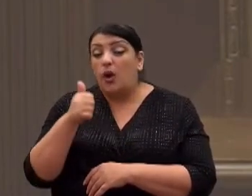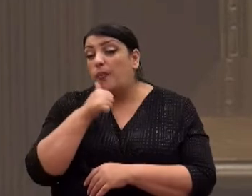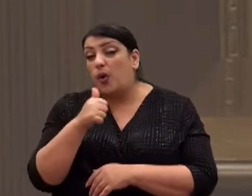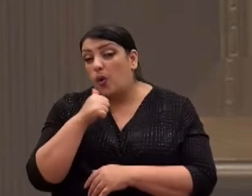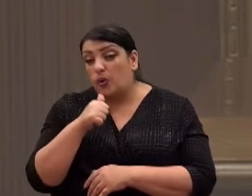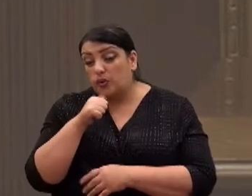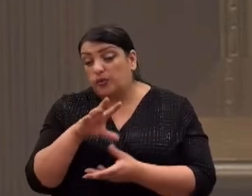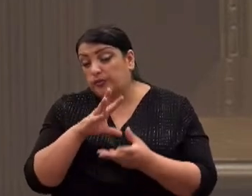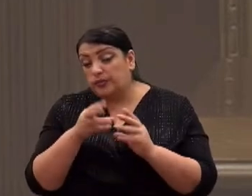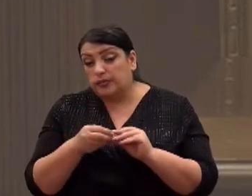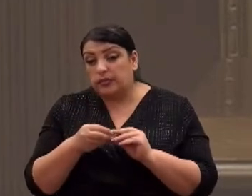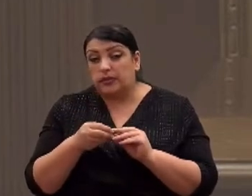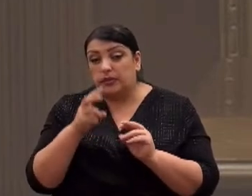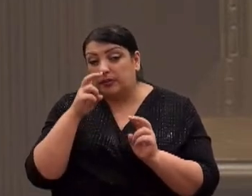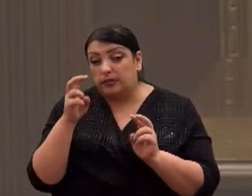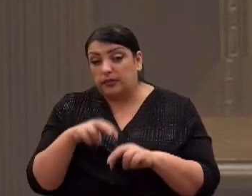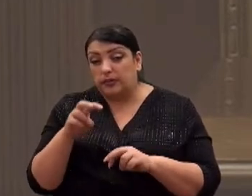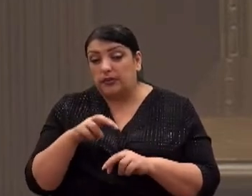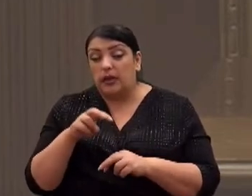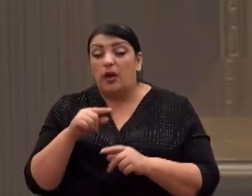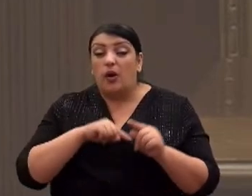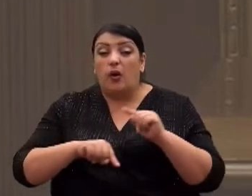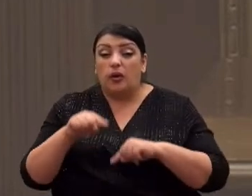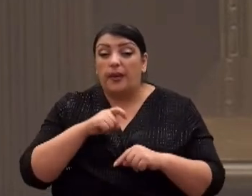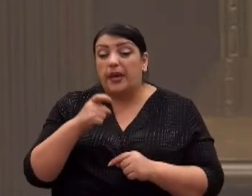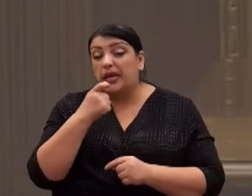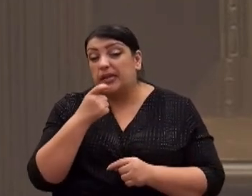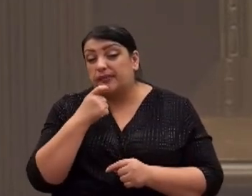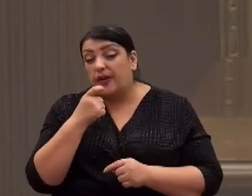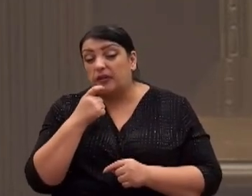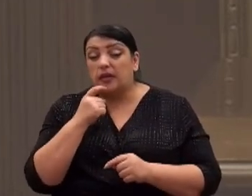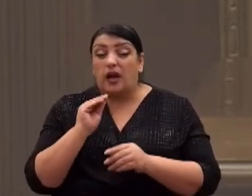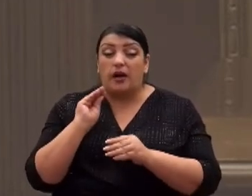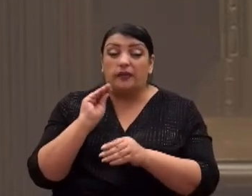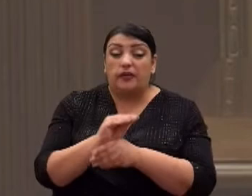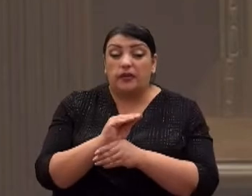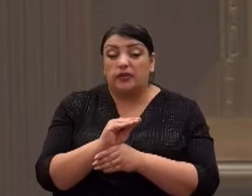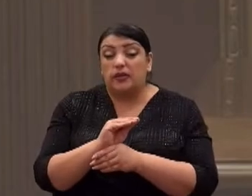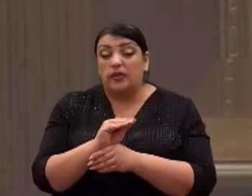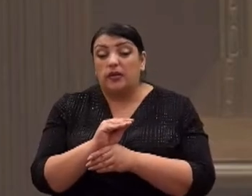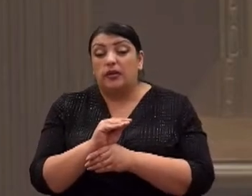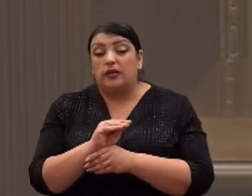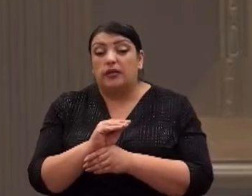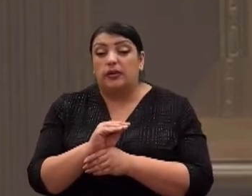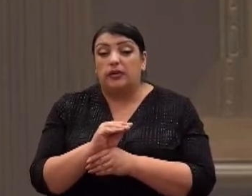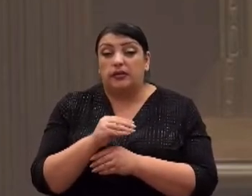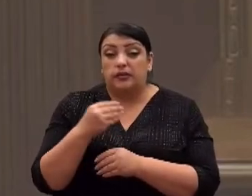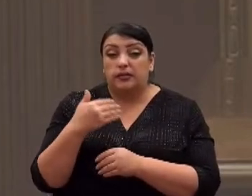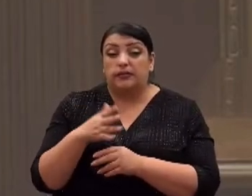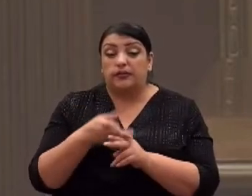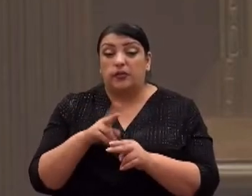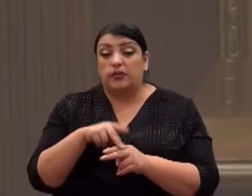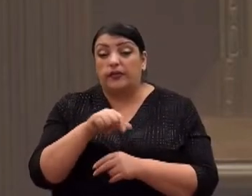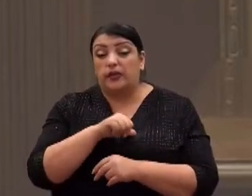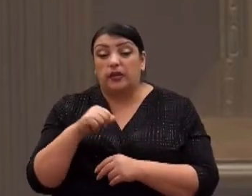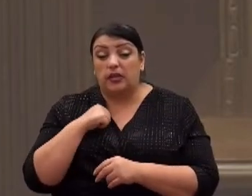փորձագիտական եզրակացությանը, հետմահու դատահոգեբանական և լեզվաբանական լրացուցիչ համալիր փորձակնություն է նշանակվել, քանի որ